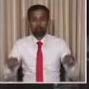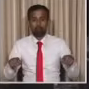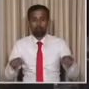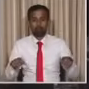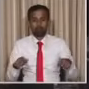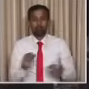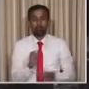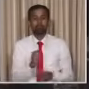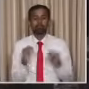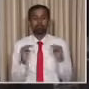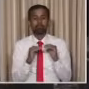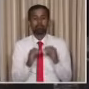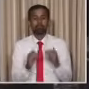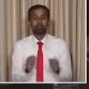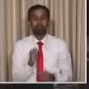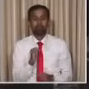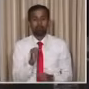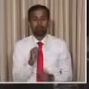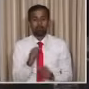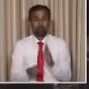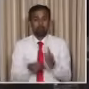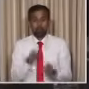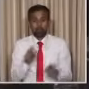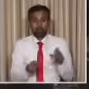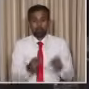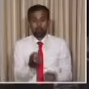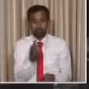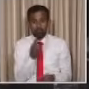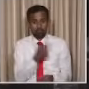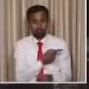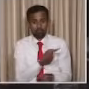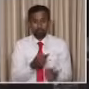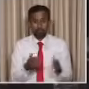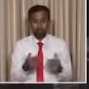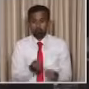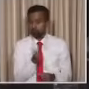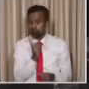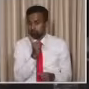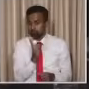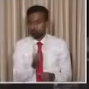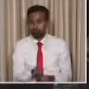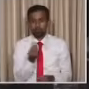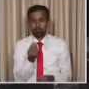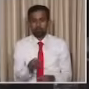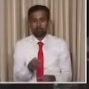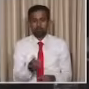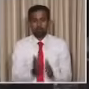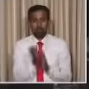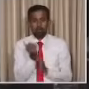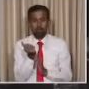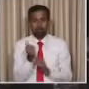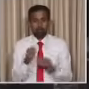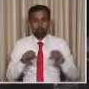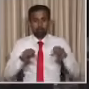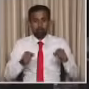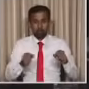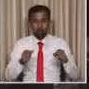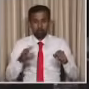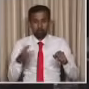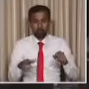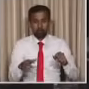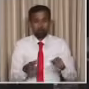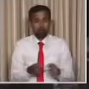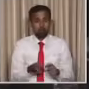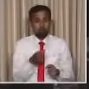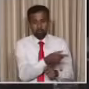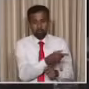ඒක සාධාරණ වෙන්නේ? රටේ ජනතාව ඉල්ලා සිටින්නේ ඒ ඇයට තව දඬුවම් දෙන්න කියලා. මූලික අයිතිවාසිකම් උල්ලංඝනයලා වන්දි